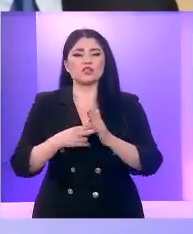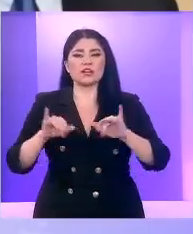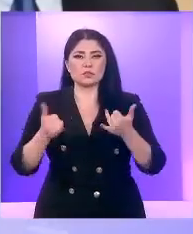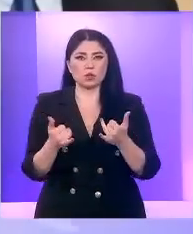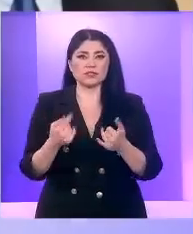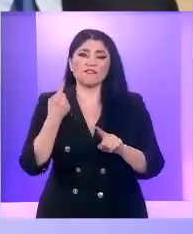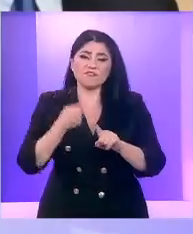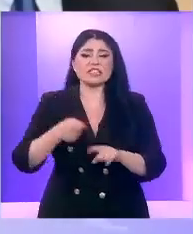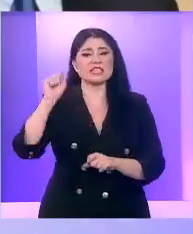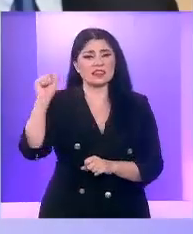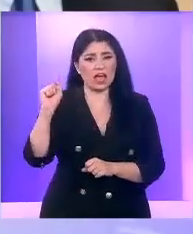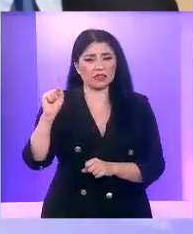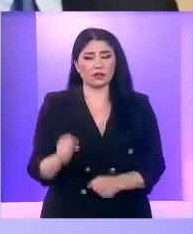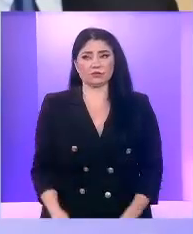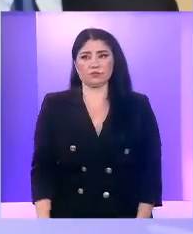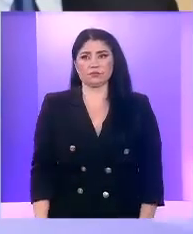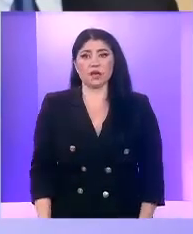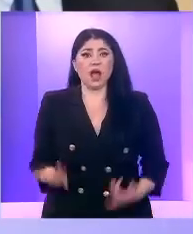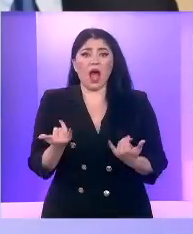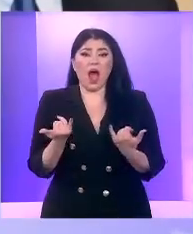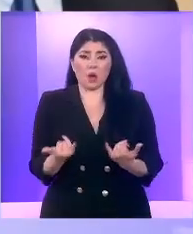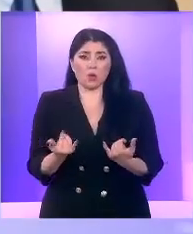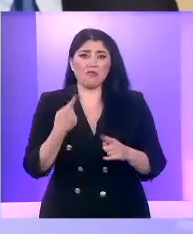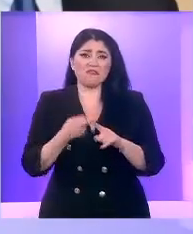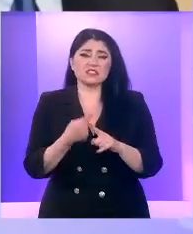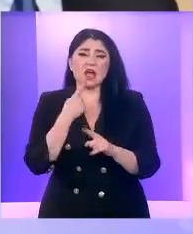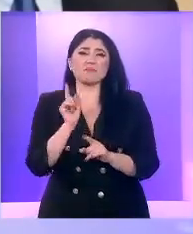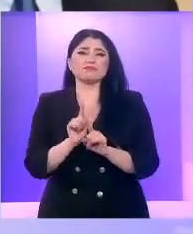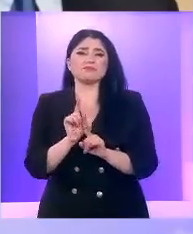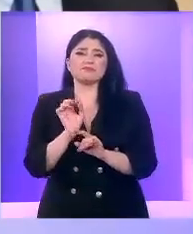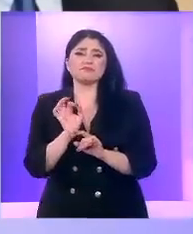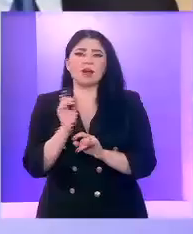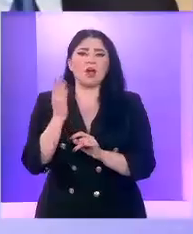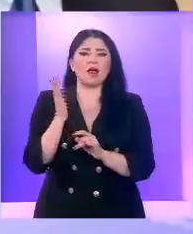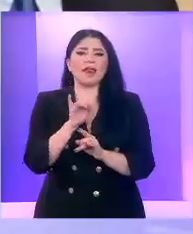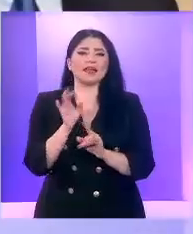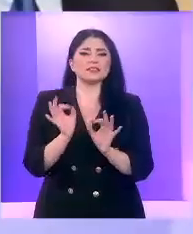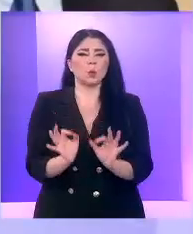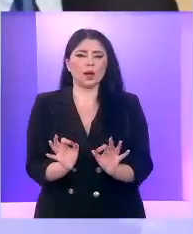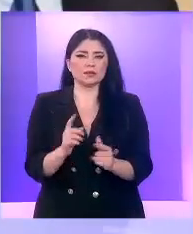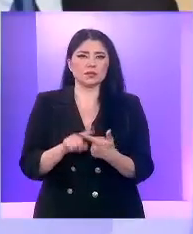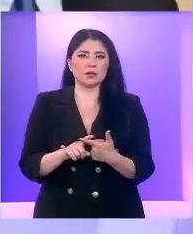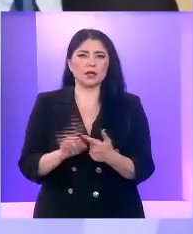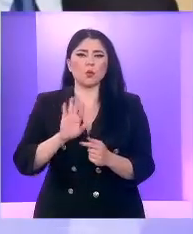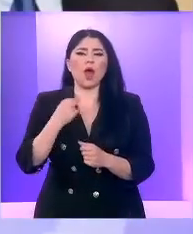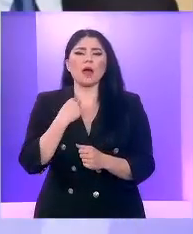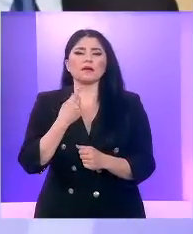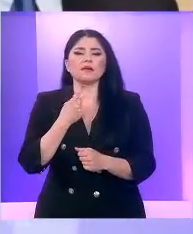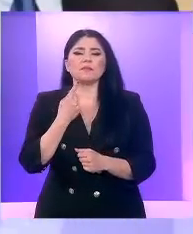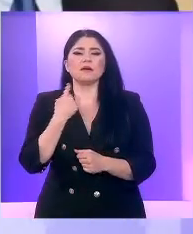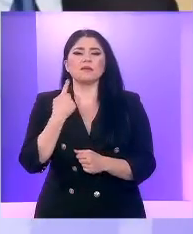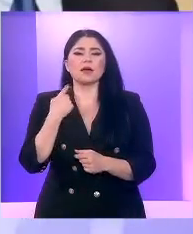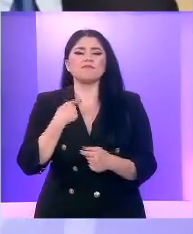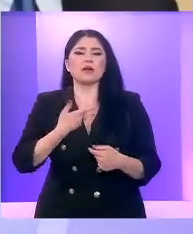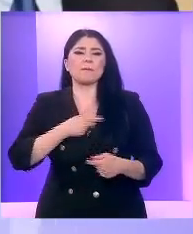Cei din sindicate, asupra cărora aruncăm așa o mică umbră, că nu ne-a reprezentat chipurile suficient de bine.